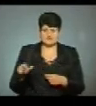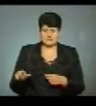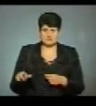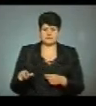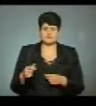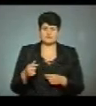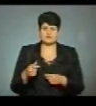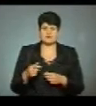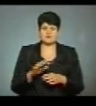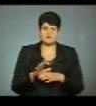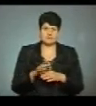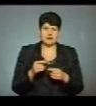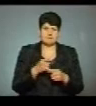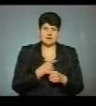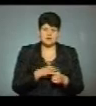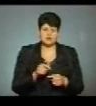вироби медичного призначення,